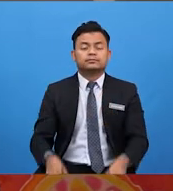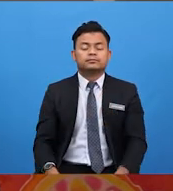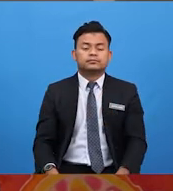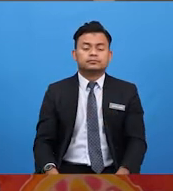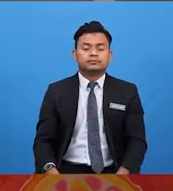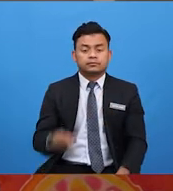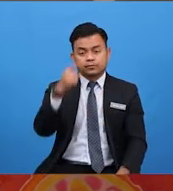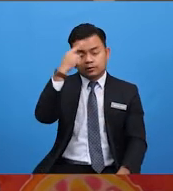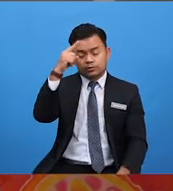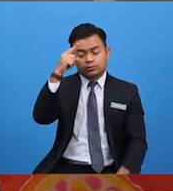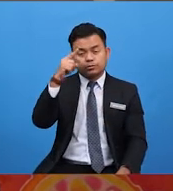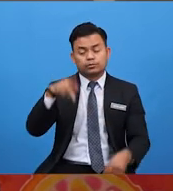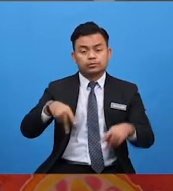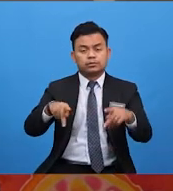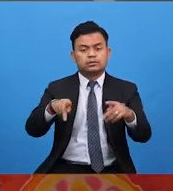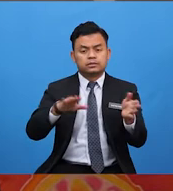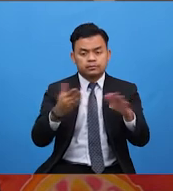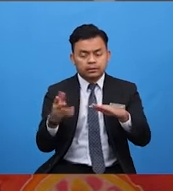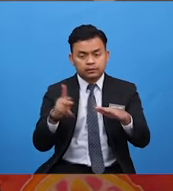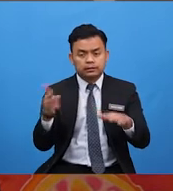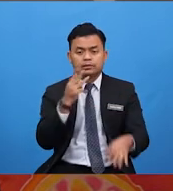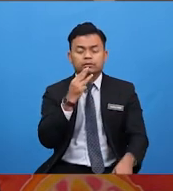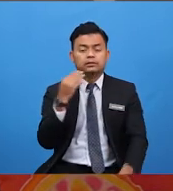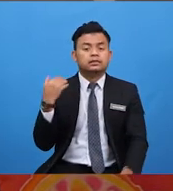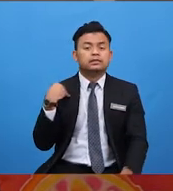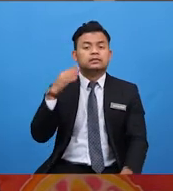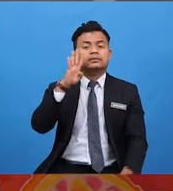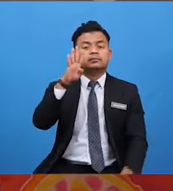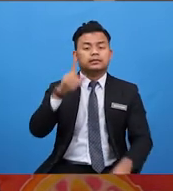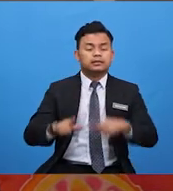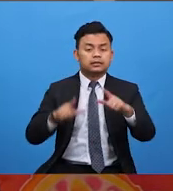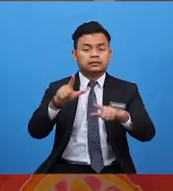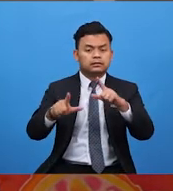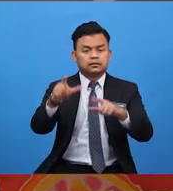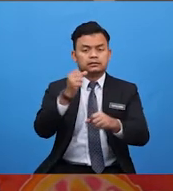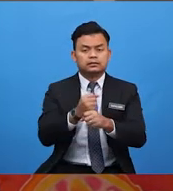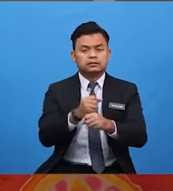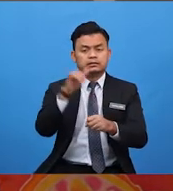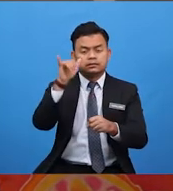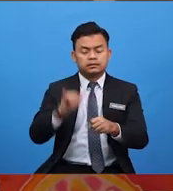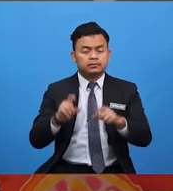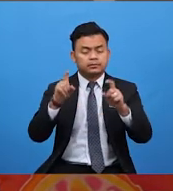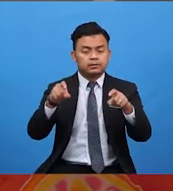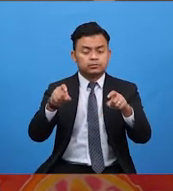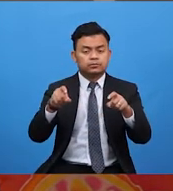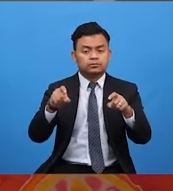Untuk proses mematikan warna, terdapat empat langkah kerja yang perlu dilakukan.